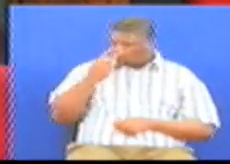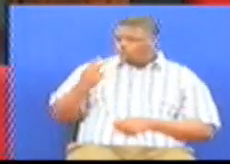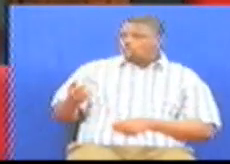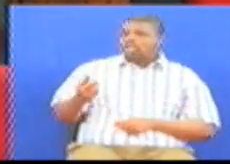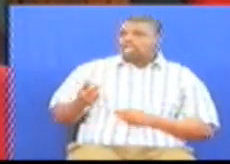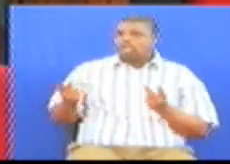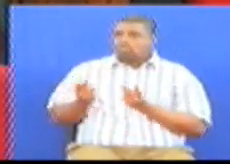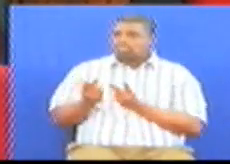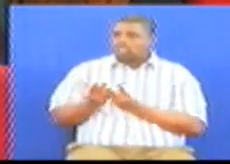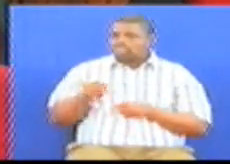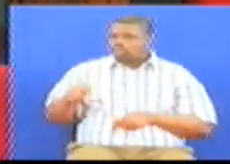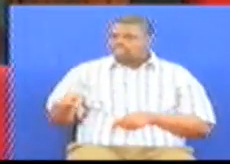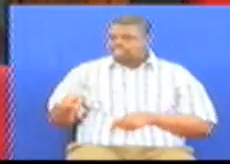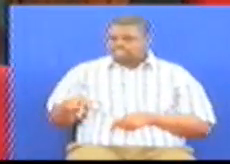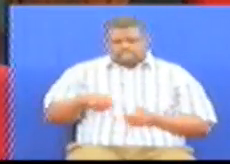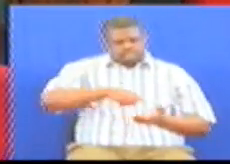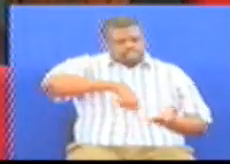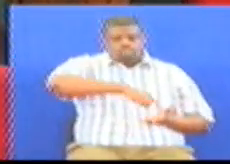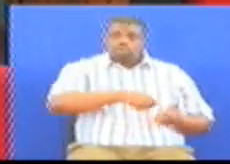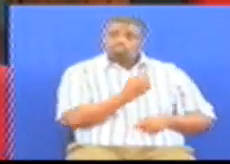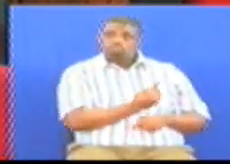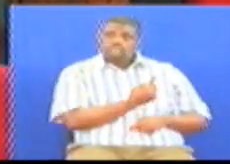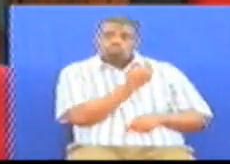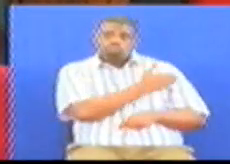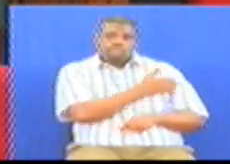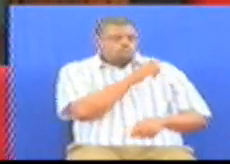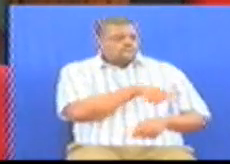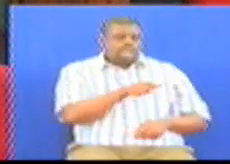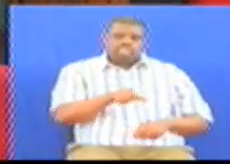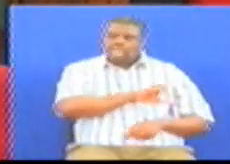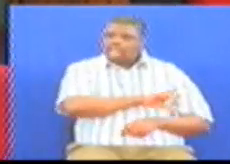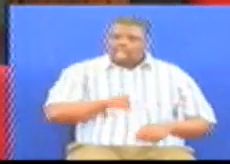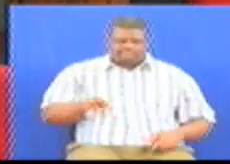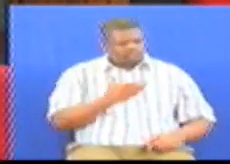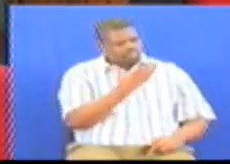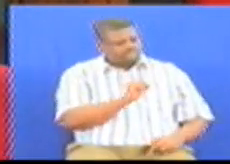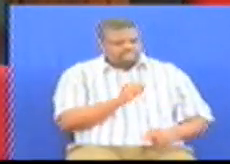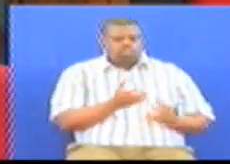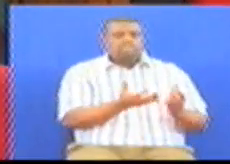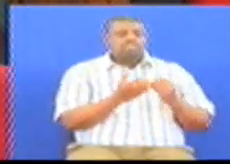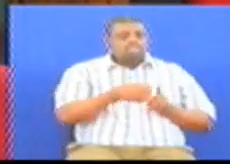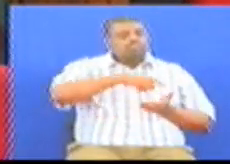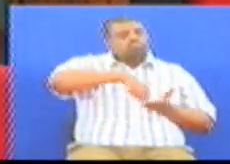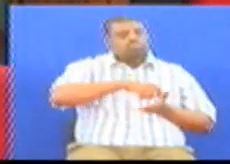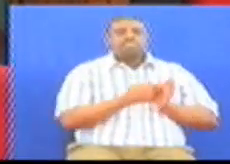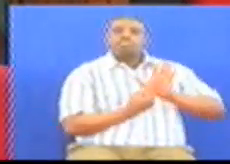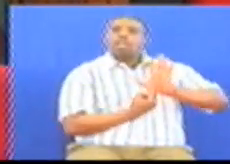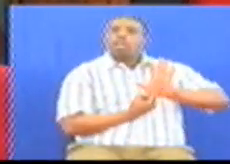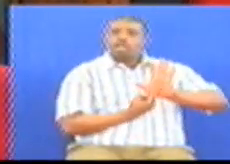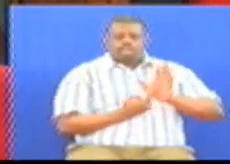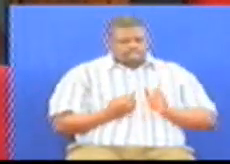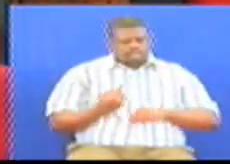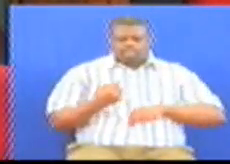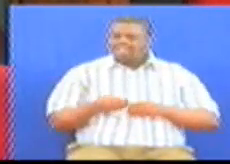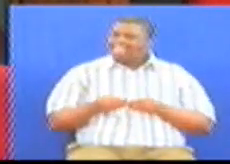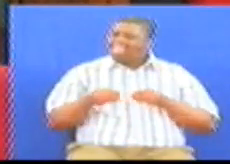wa angalau kituo kimoja kuhudumia wananchi 50,000, tunahitaji vituo angalau 6. Na kwa muda mrefu